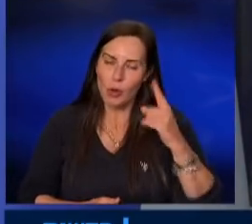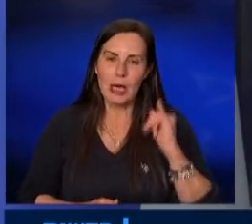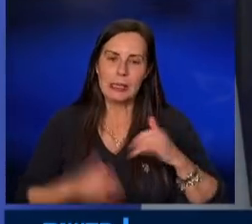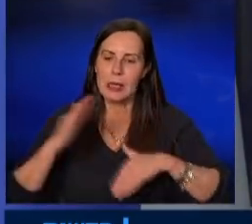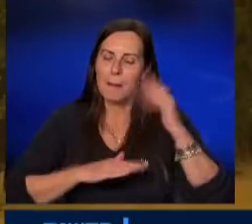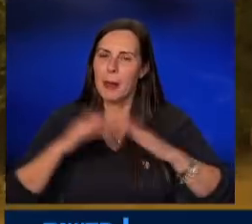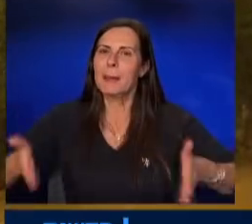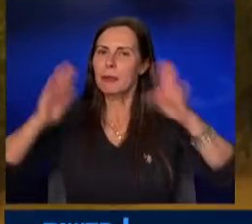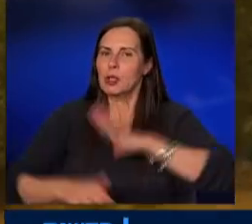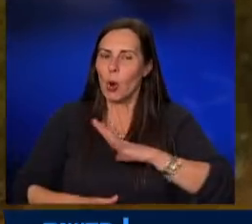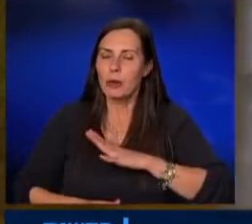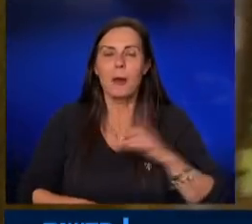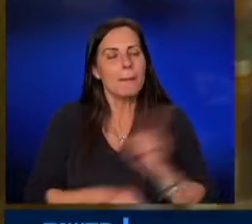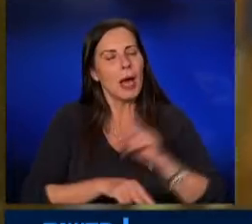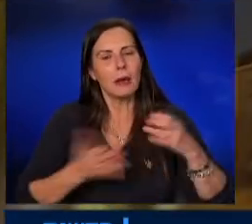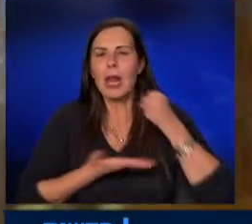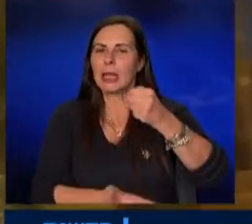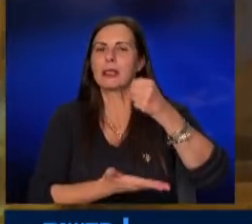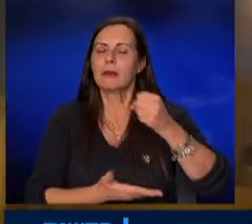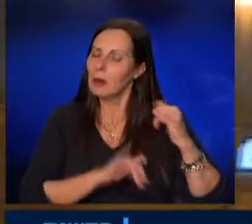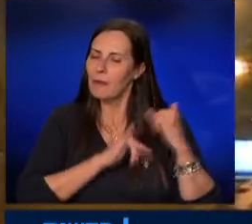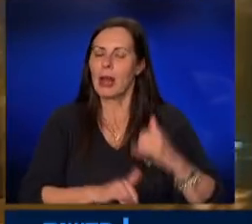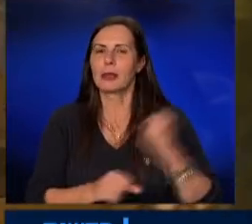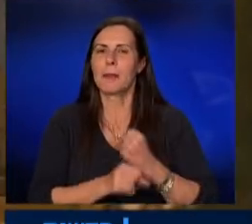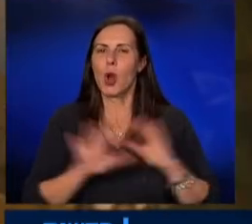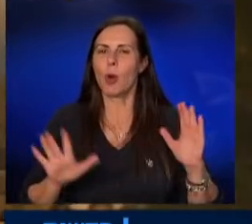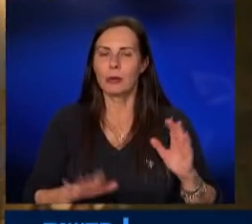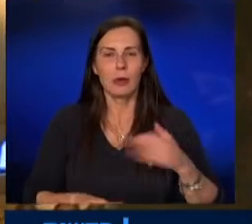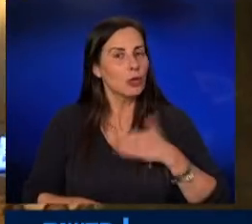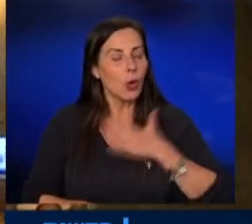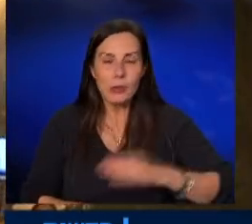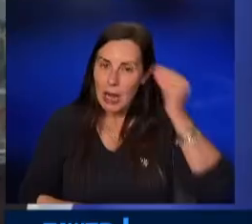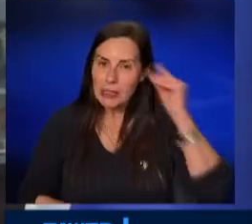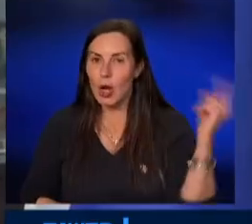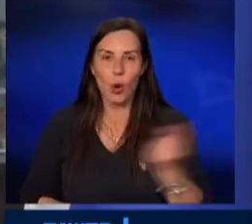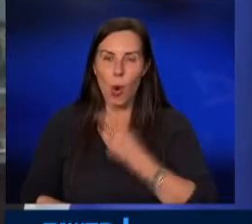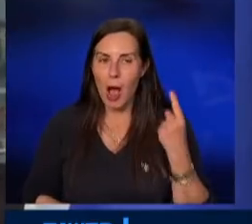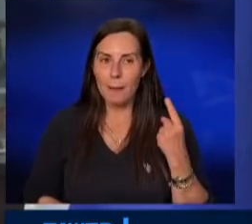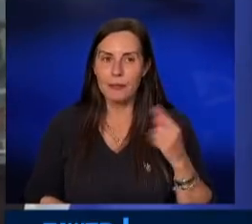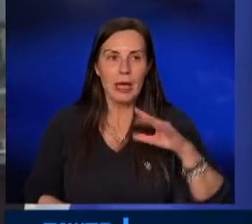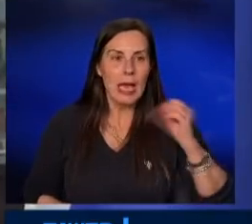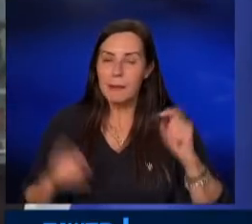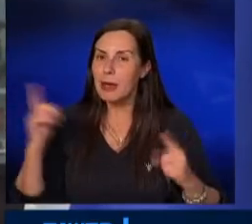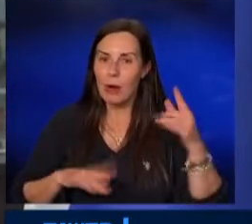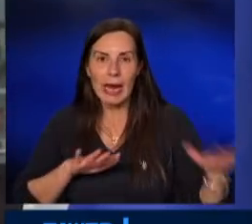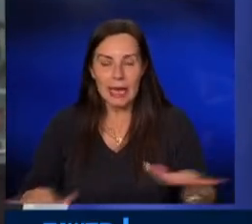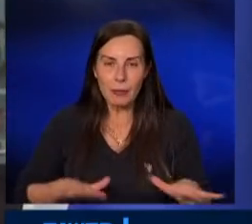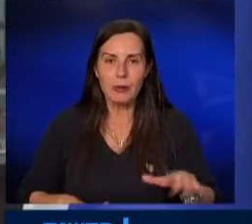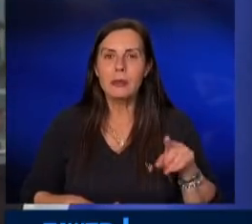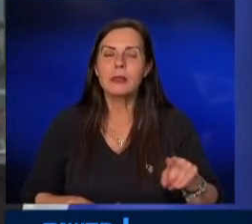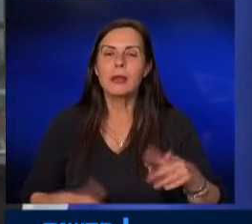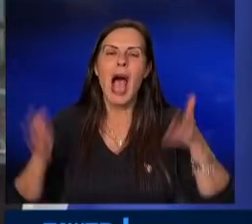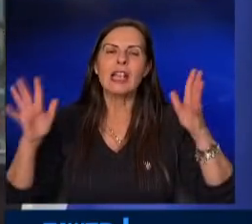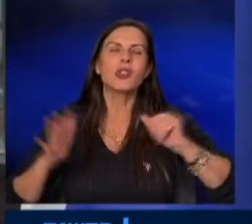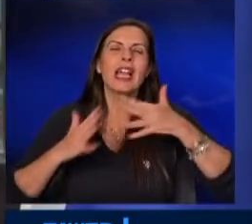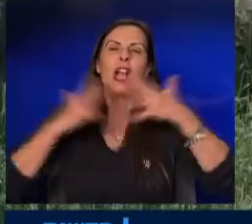בניינים מסוכנים, מיד לתקצב אותם ולהכניס את זה לפעילות. ואני רוצה להזכיר לכולנו, שאם יקרה רעידת אדמה, זה יהיה אסון